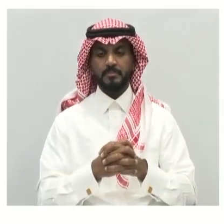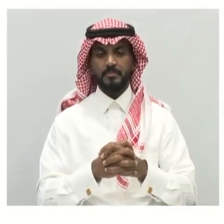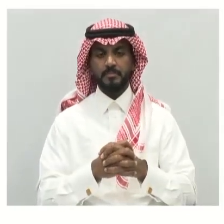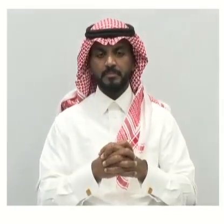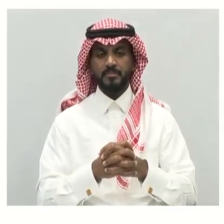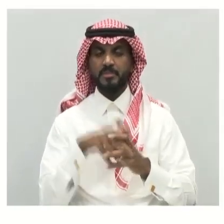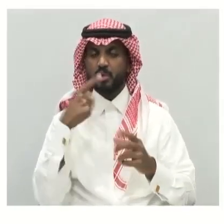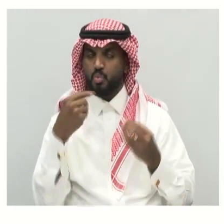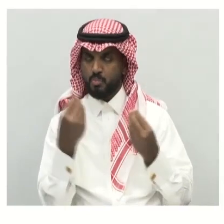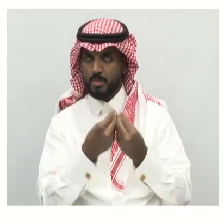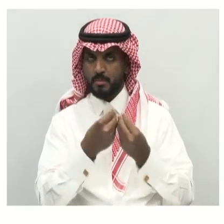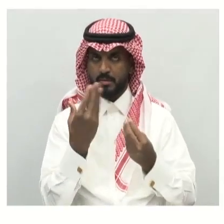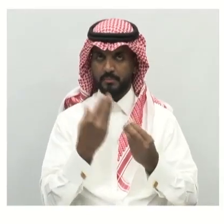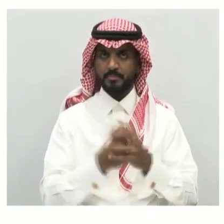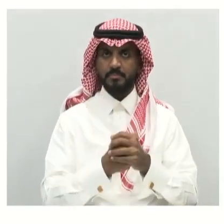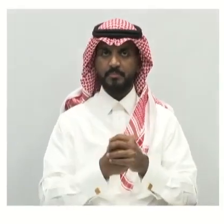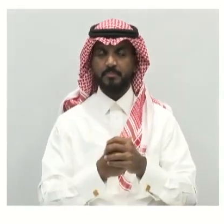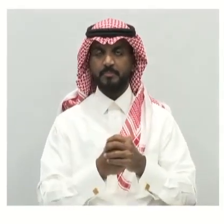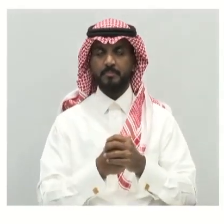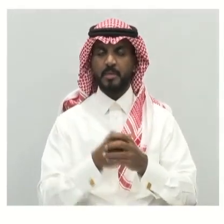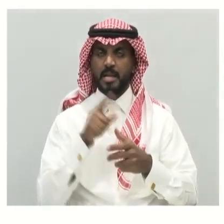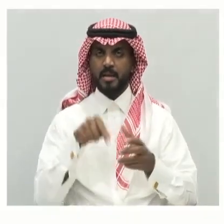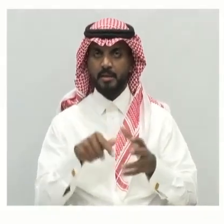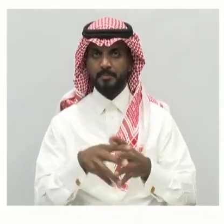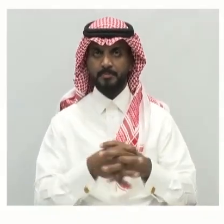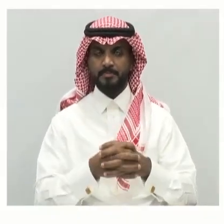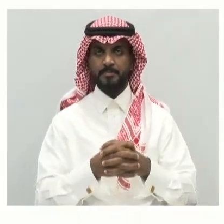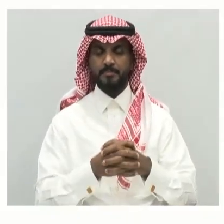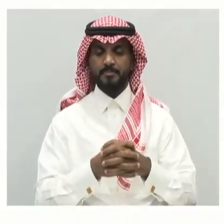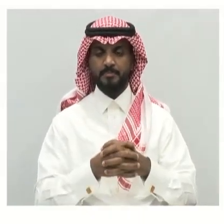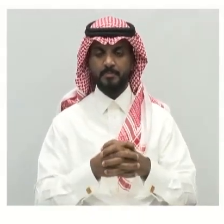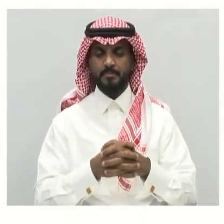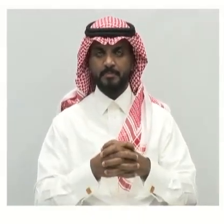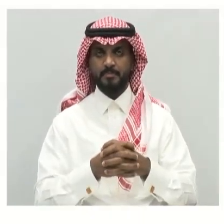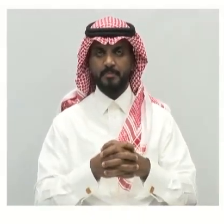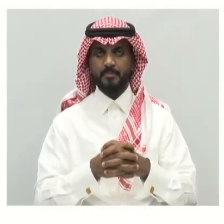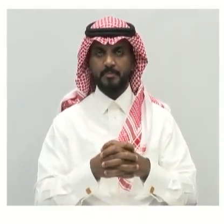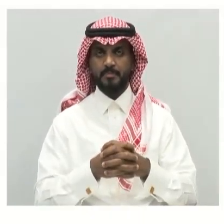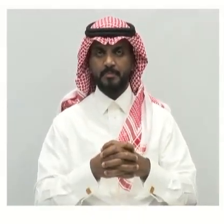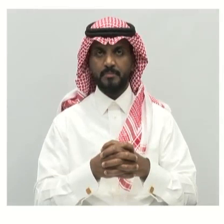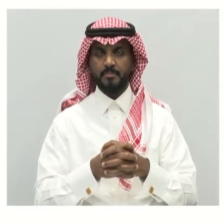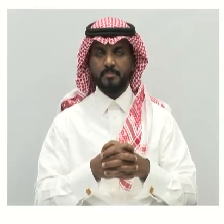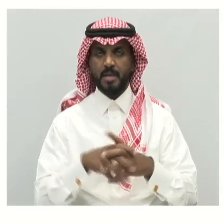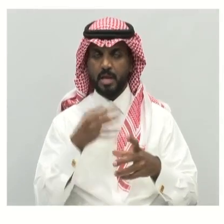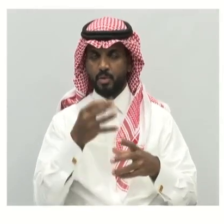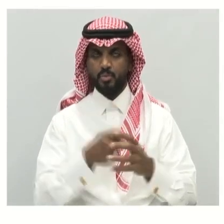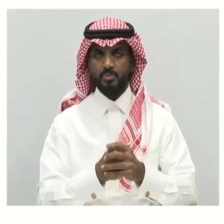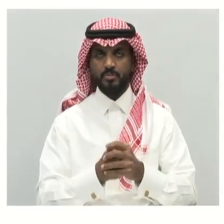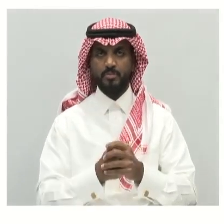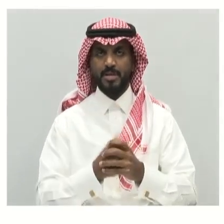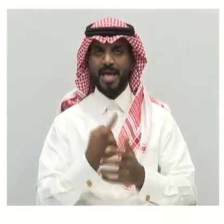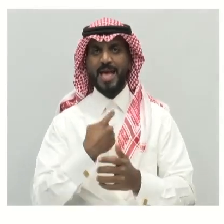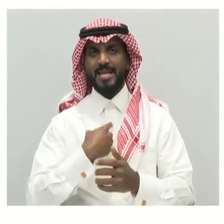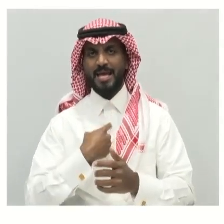شاهدناها واياكم من قبل الان هل يقراوا احسنتم